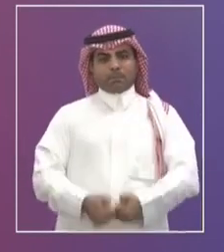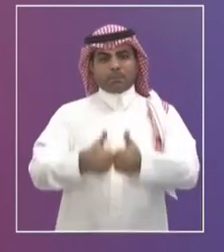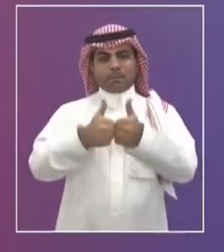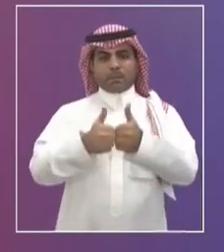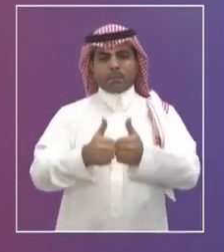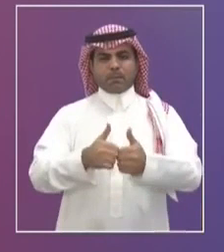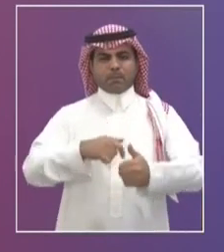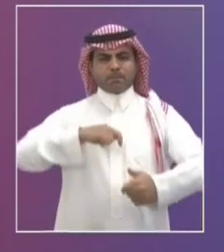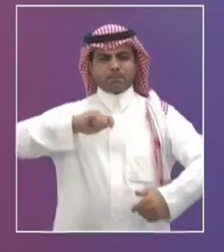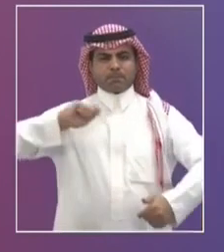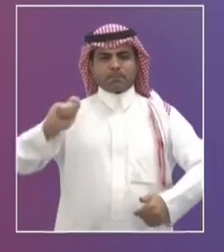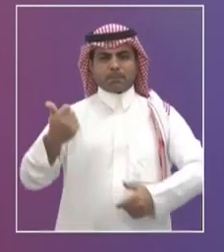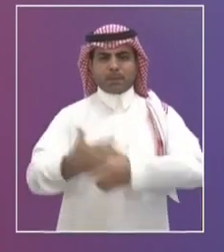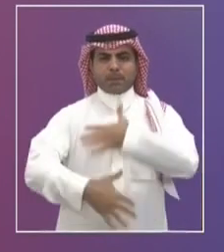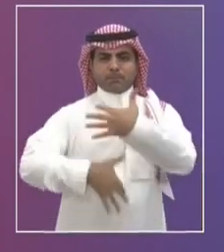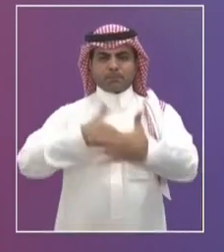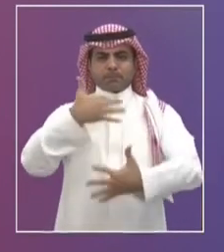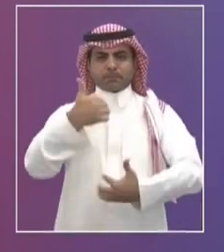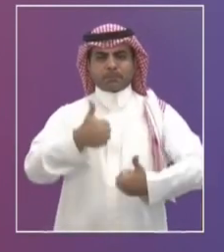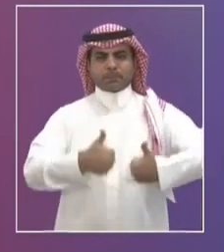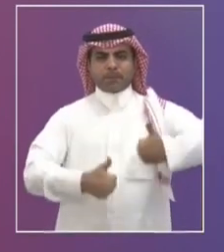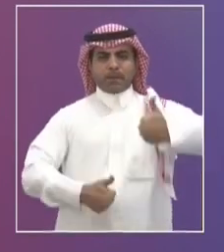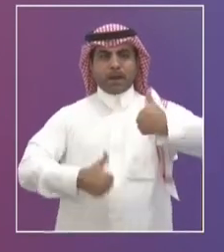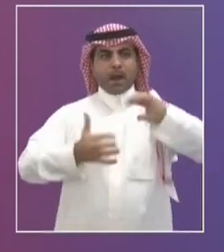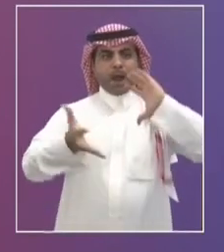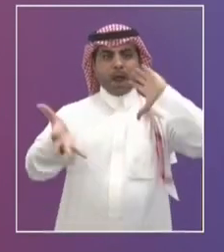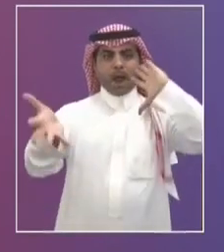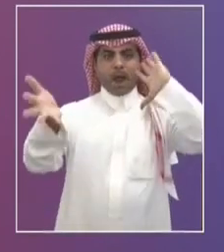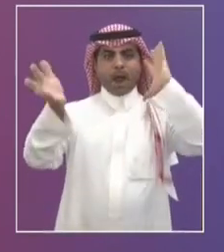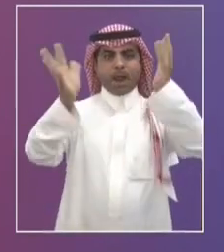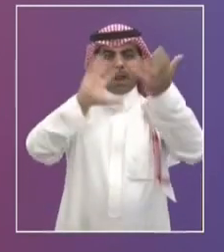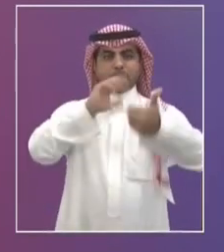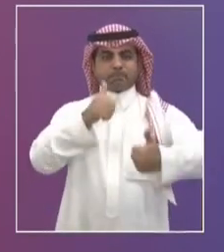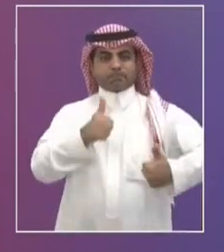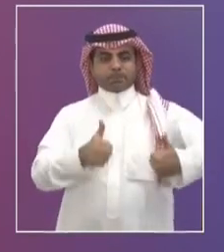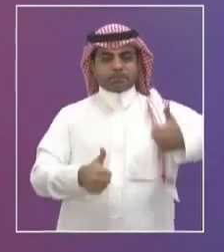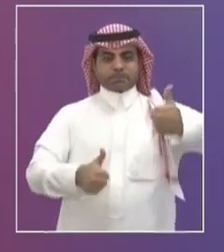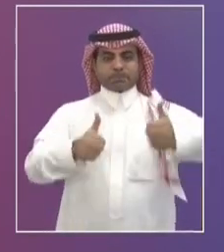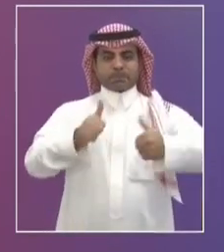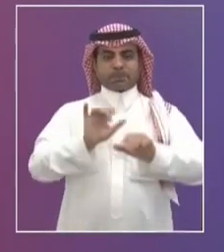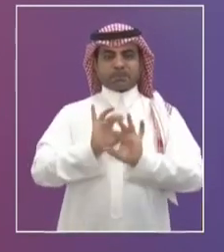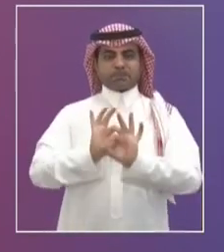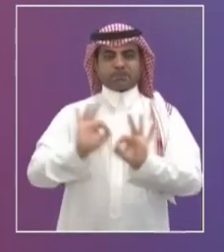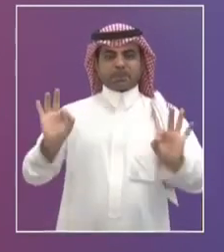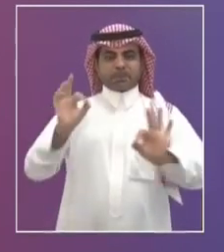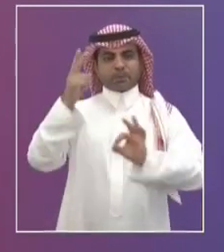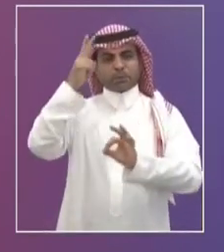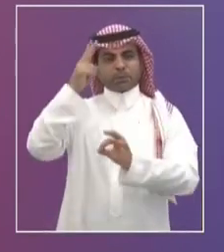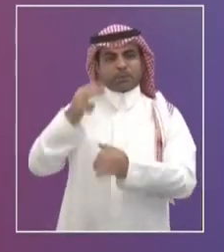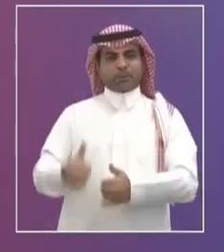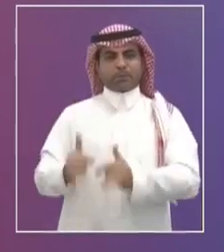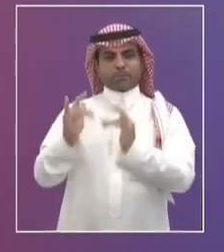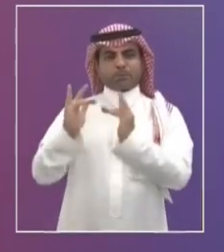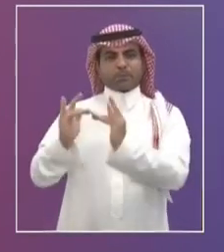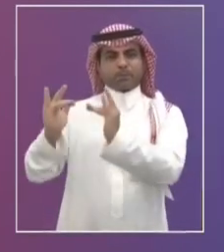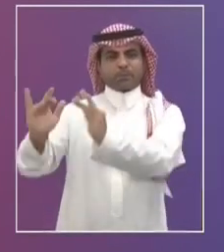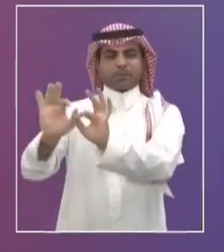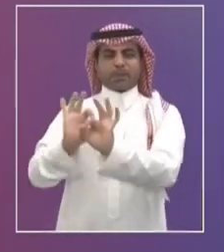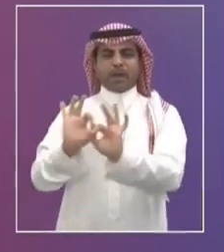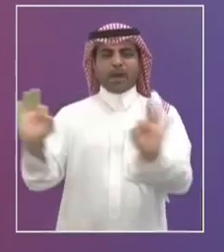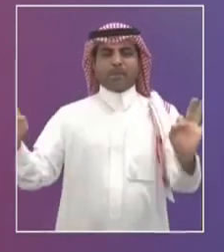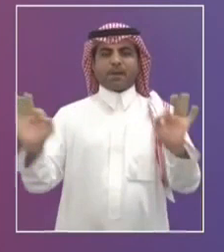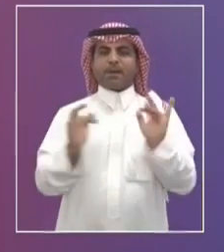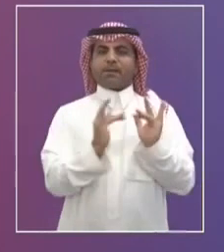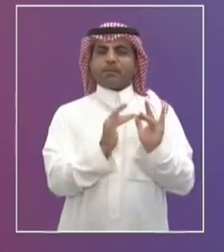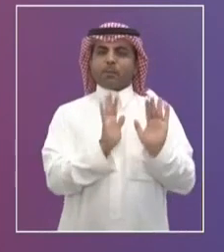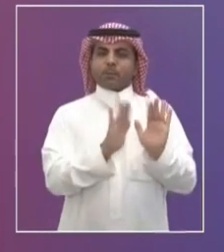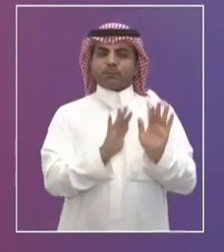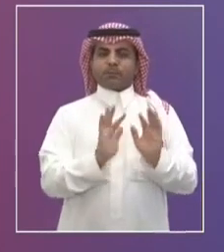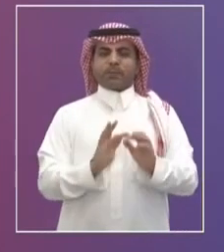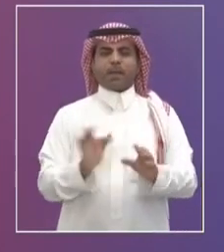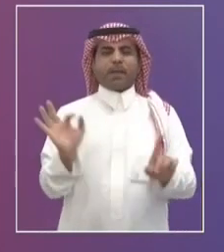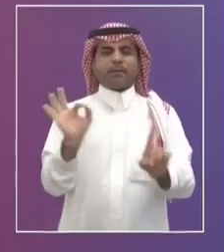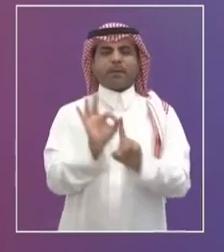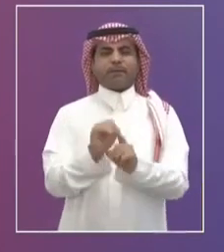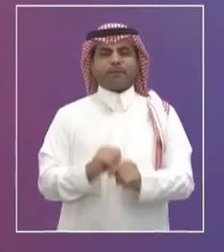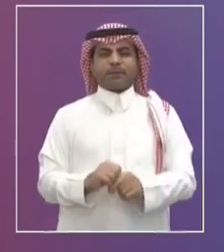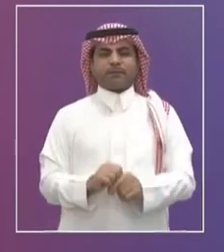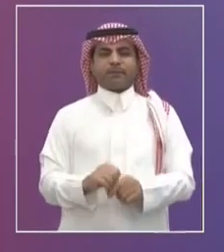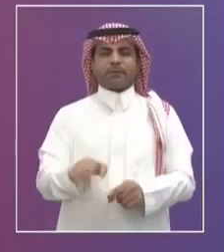ظروف تنافس كبير بين دول العالم على مثل هذه التجهيزات. وكل هذا يدل على شيء، فهو يدل على